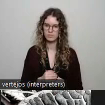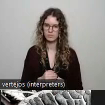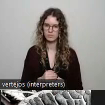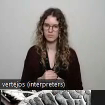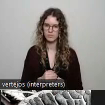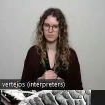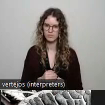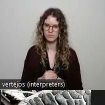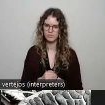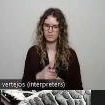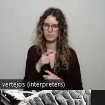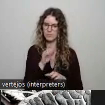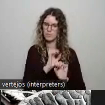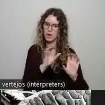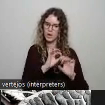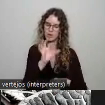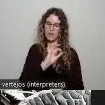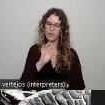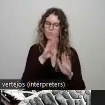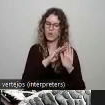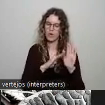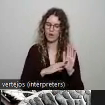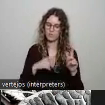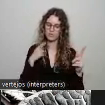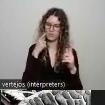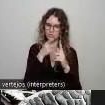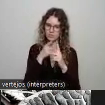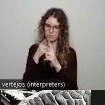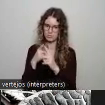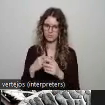čia mes kalbame apie programos tikslus.